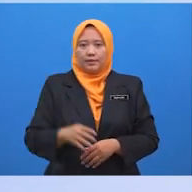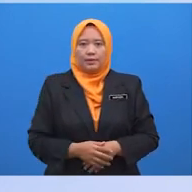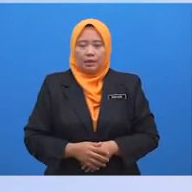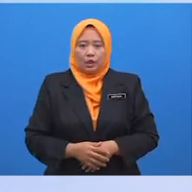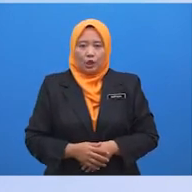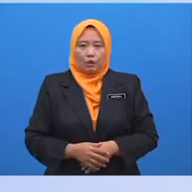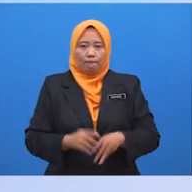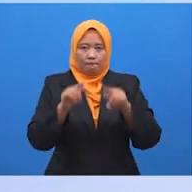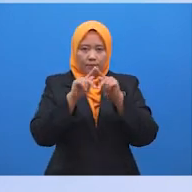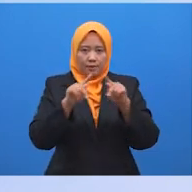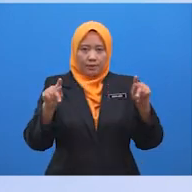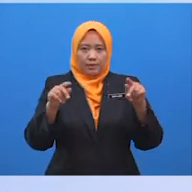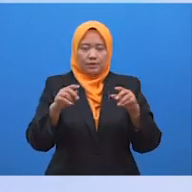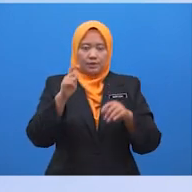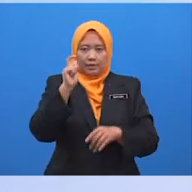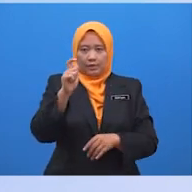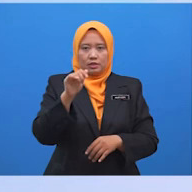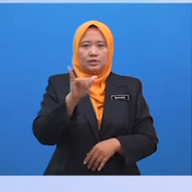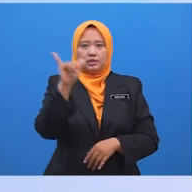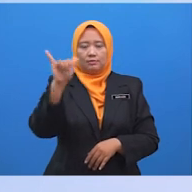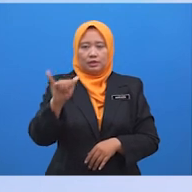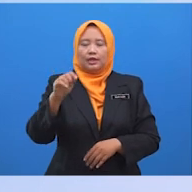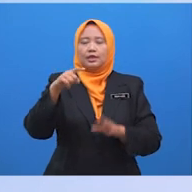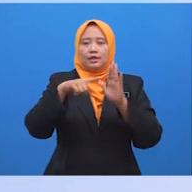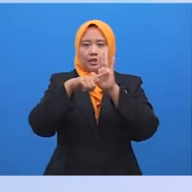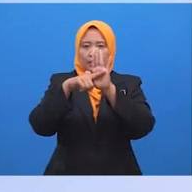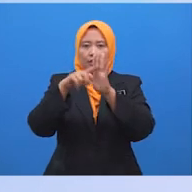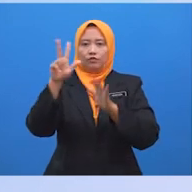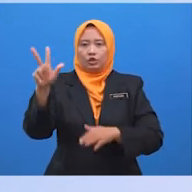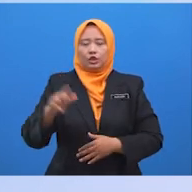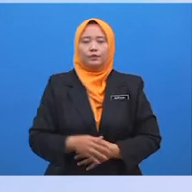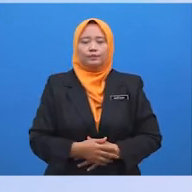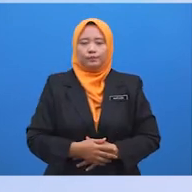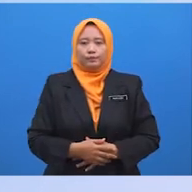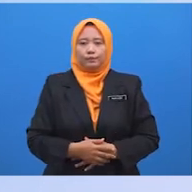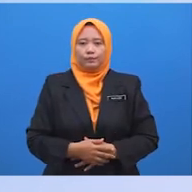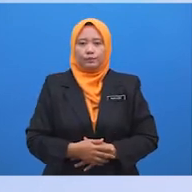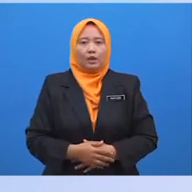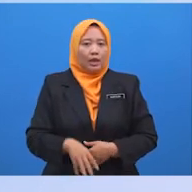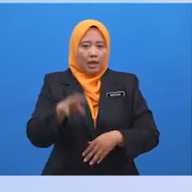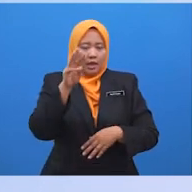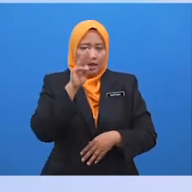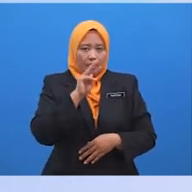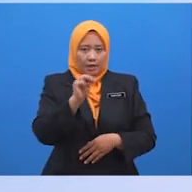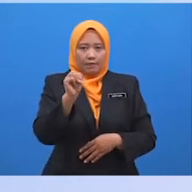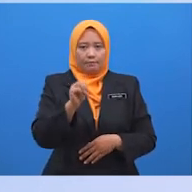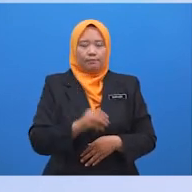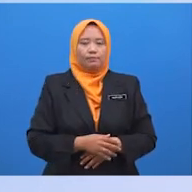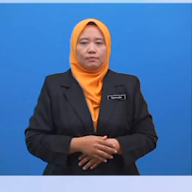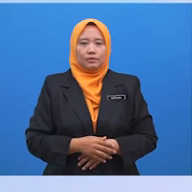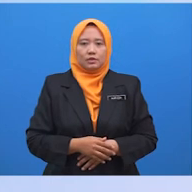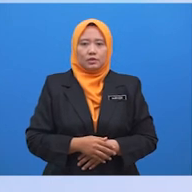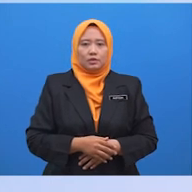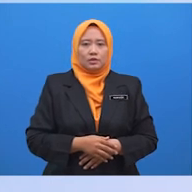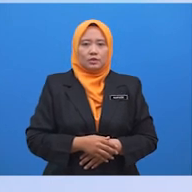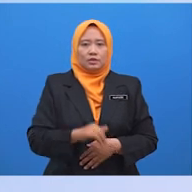X sama dengan negatif 3. Menggunakan rumus kecerunan M sama dengan